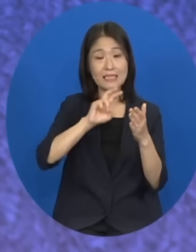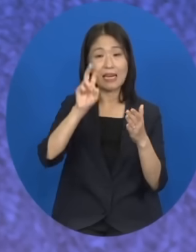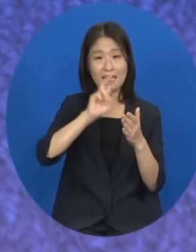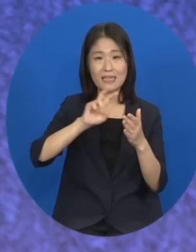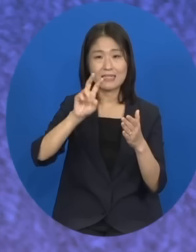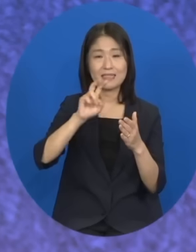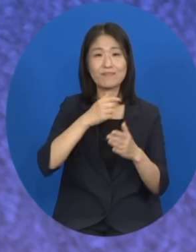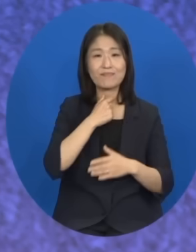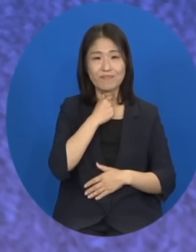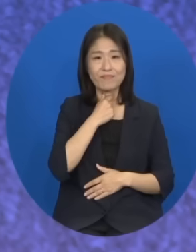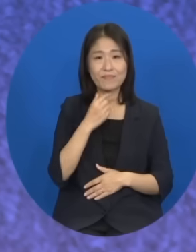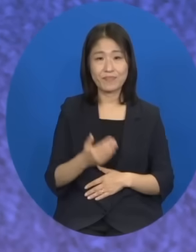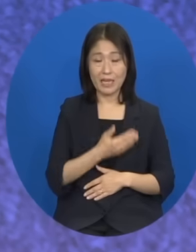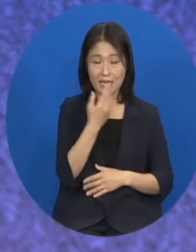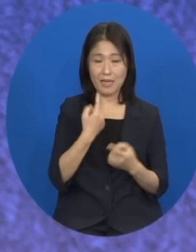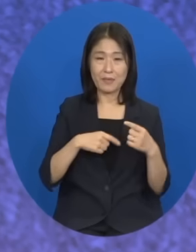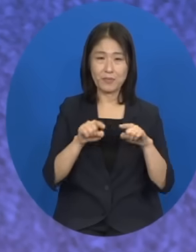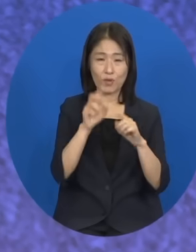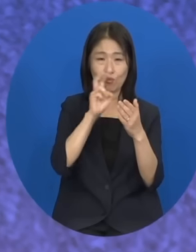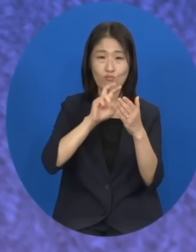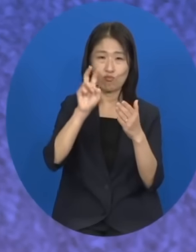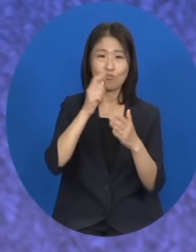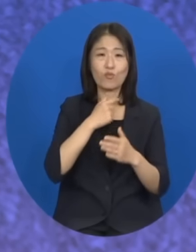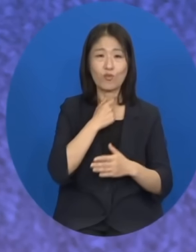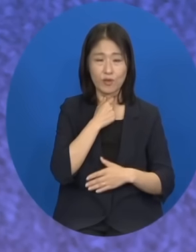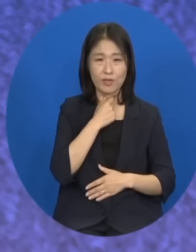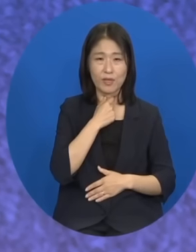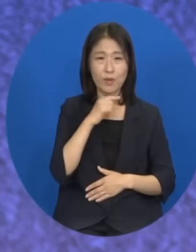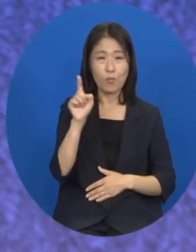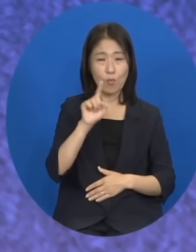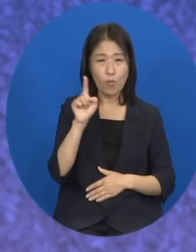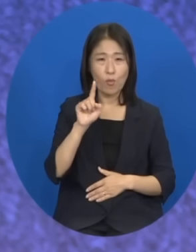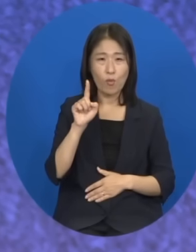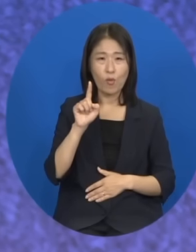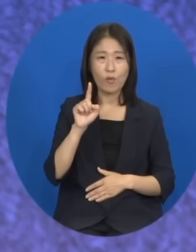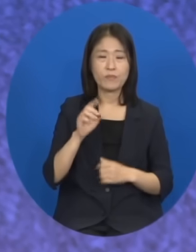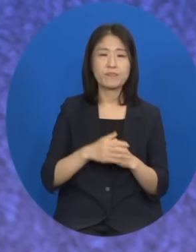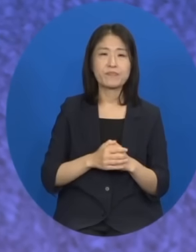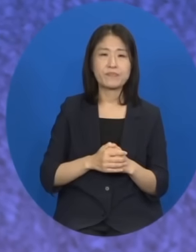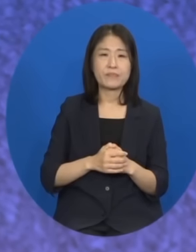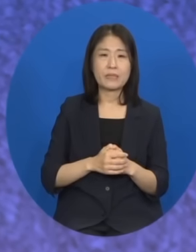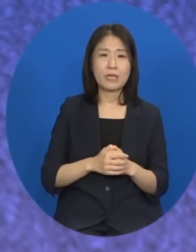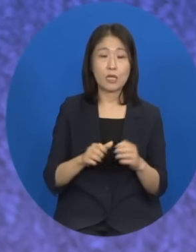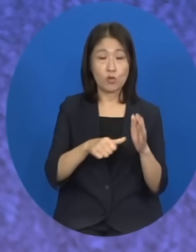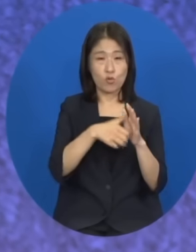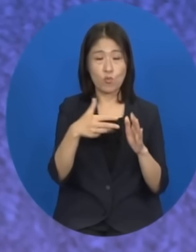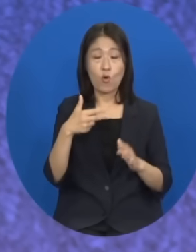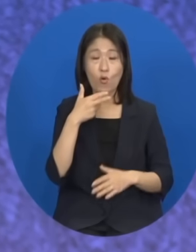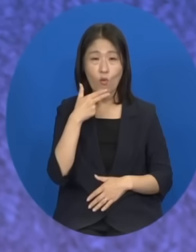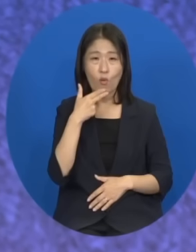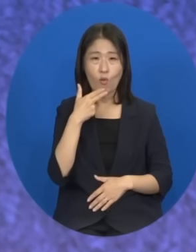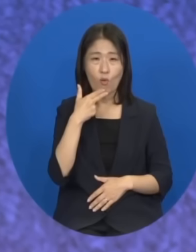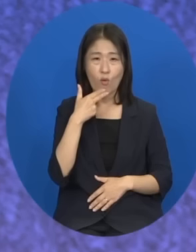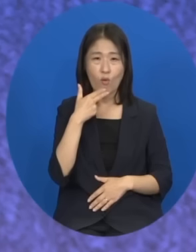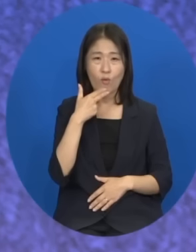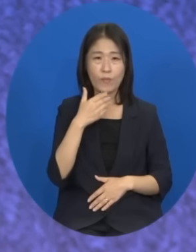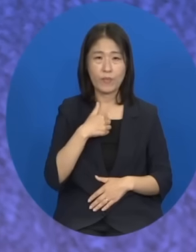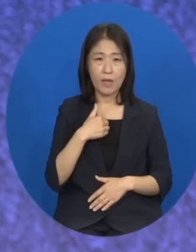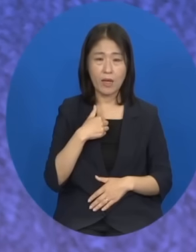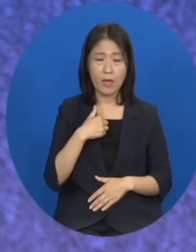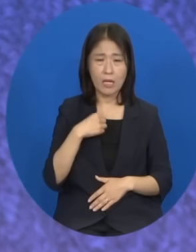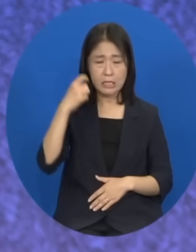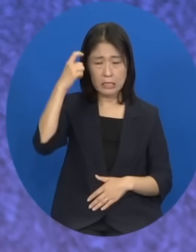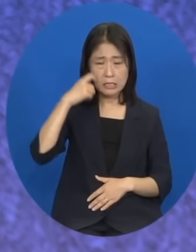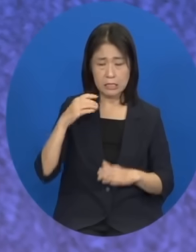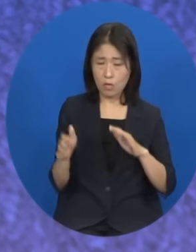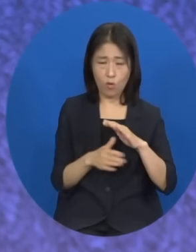함께 부르고 싶은 찬양, 무명이어도 공허하지 않은 것은 충만이라는 찬양 우리 같이 하고